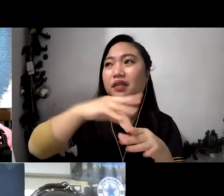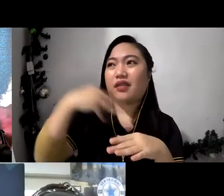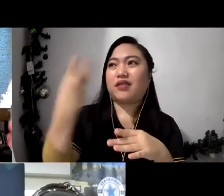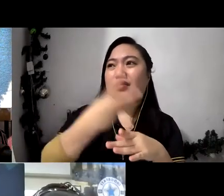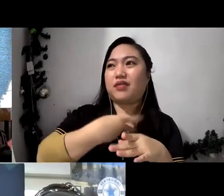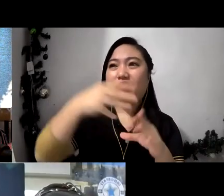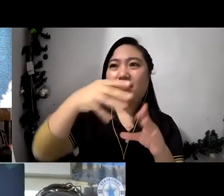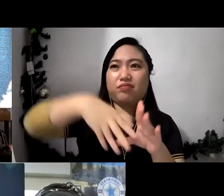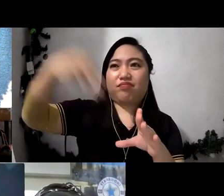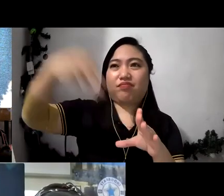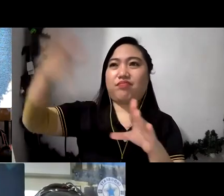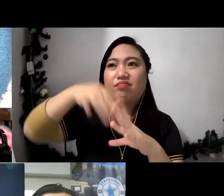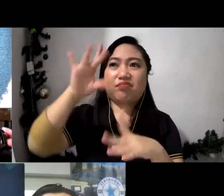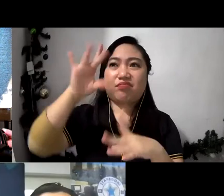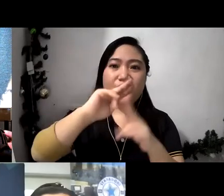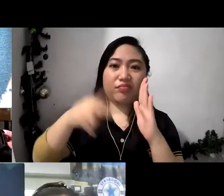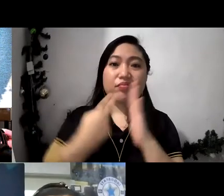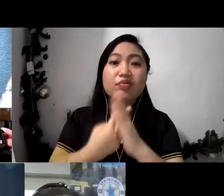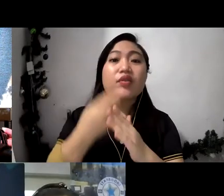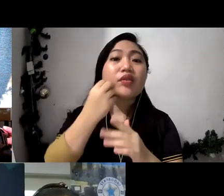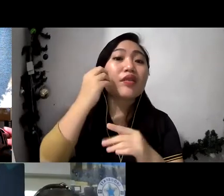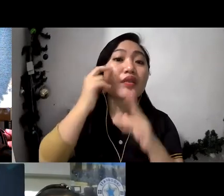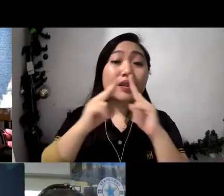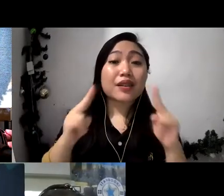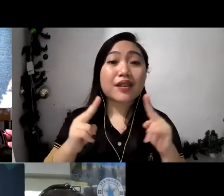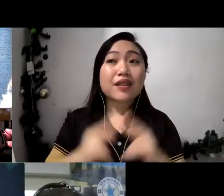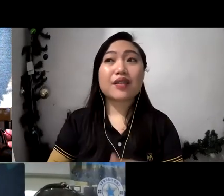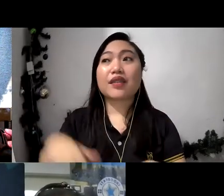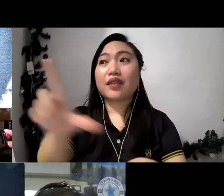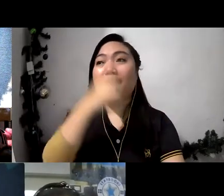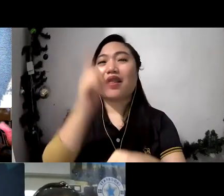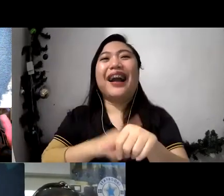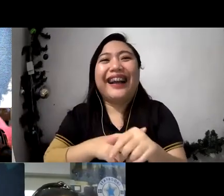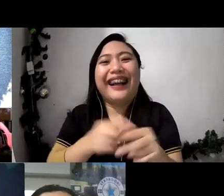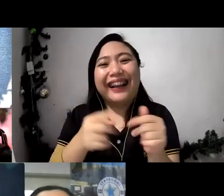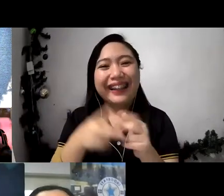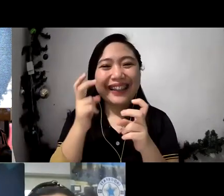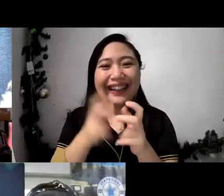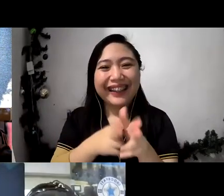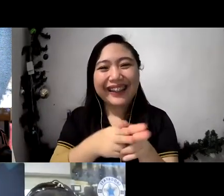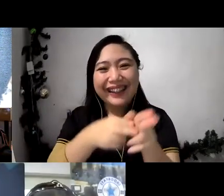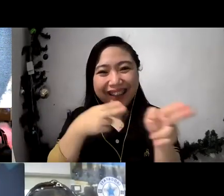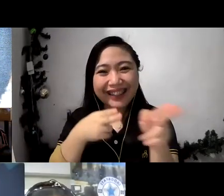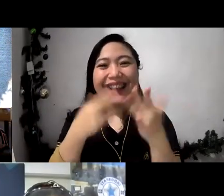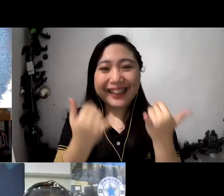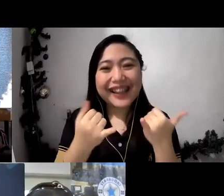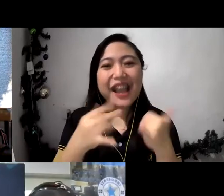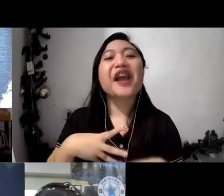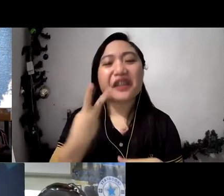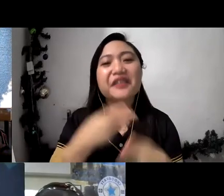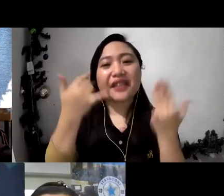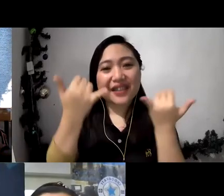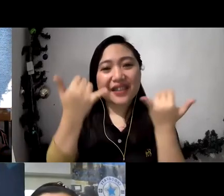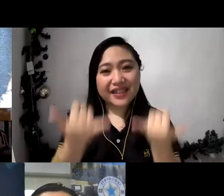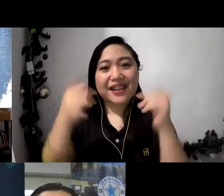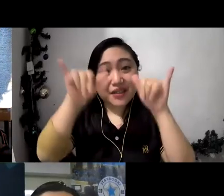atin, 8 hours nagtatrabaho, uuwi ng bahay, no? Mas mahaba pa yung oras sa traffic. Okay, ngayon, nasa bahay na kayong lahat, okay?